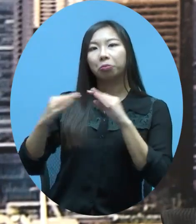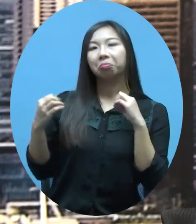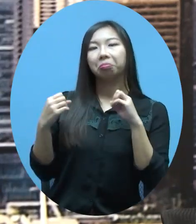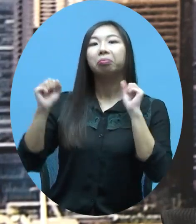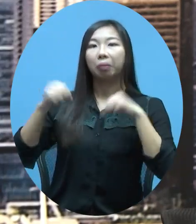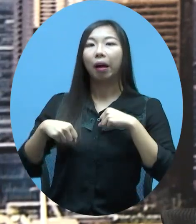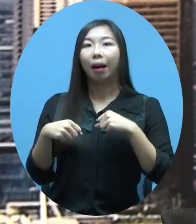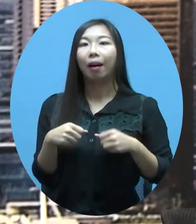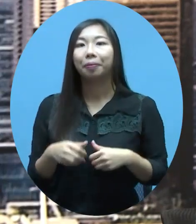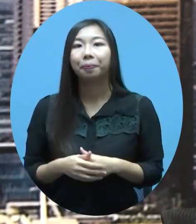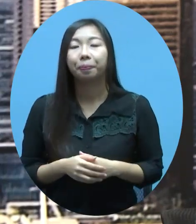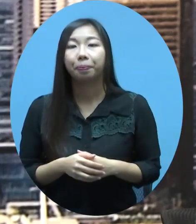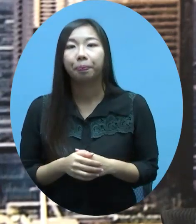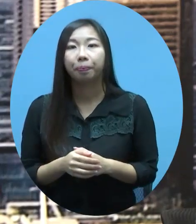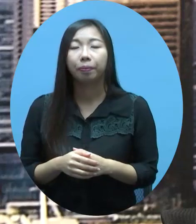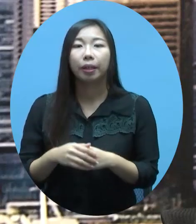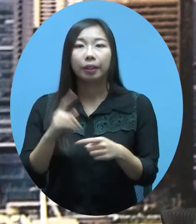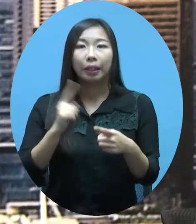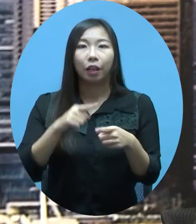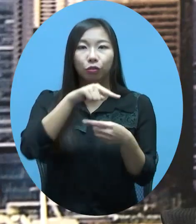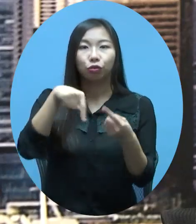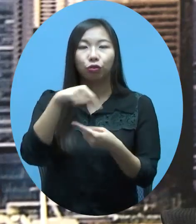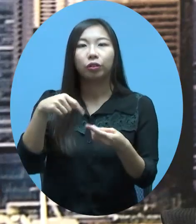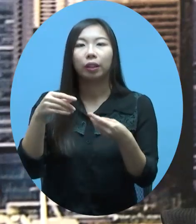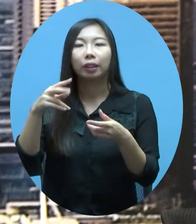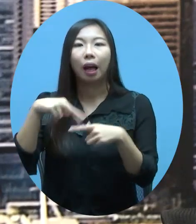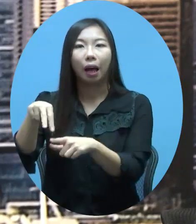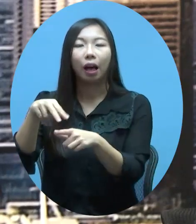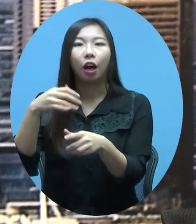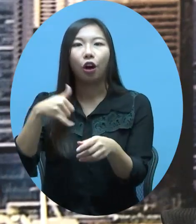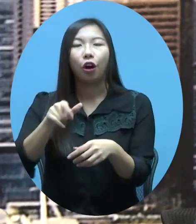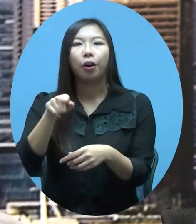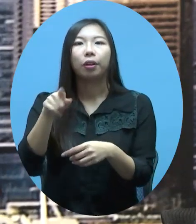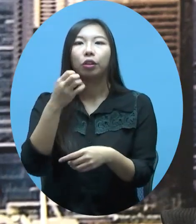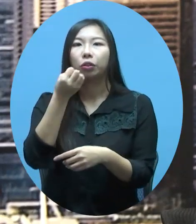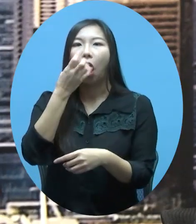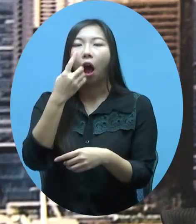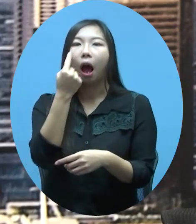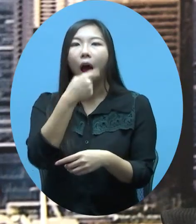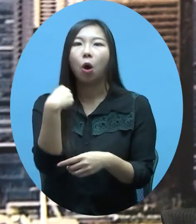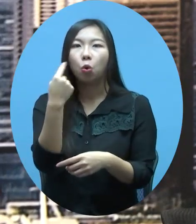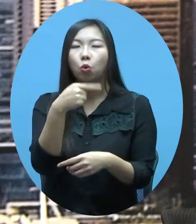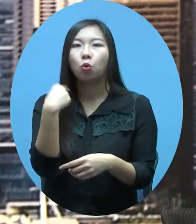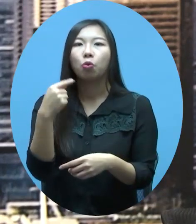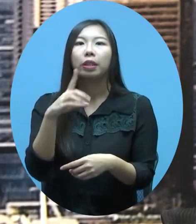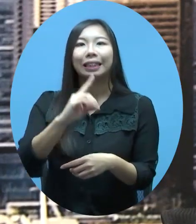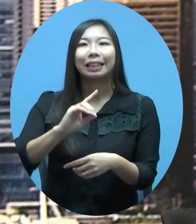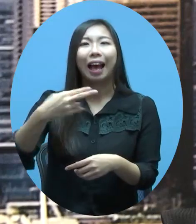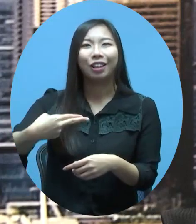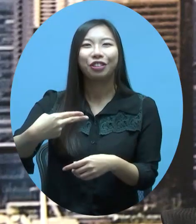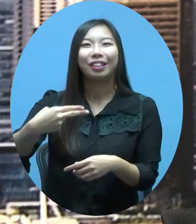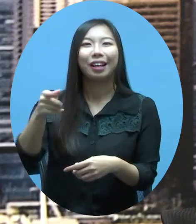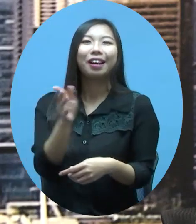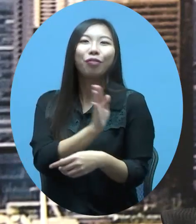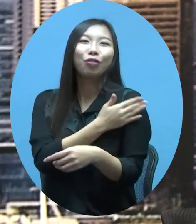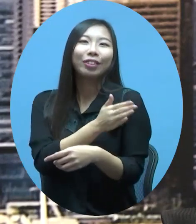嗰陣時咧，其實我哋都係轉介咗佢去 Port Health， 即係港口嗰、那個即係 DH 其中港口即係負